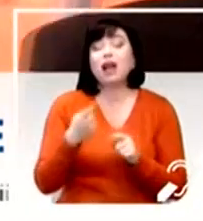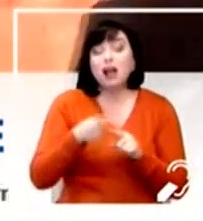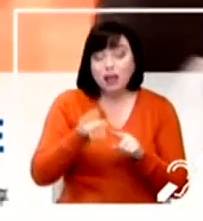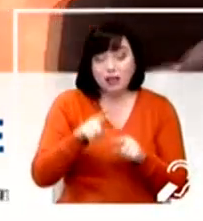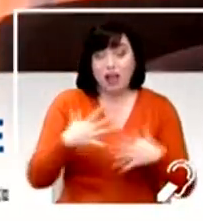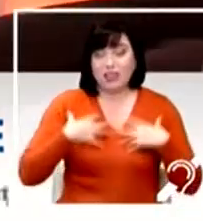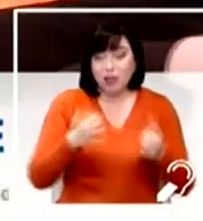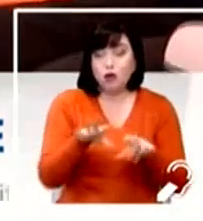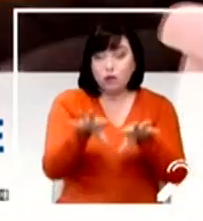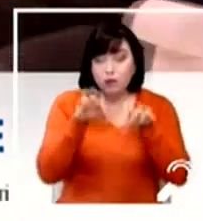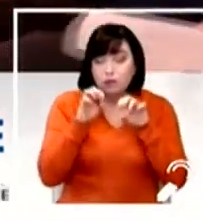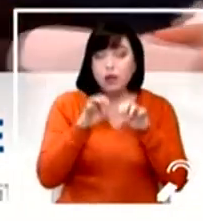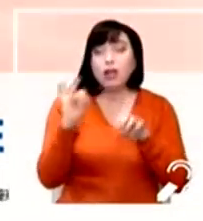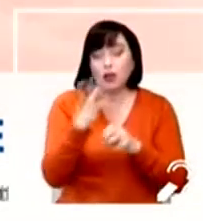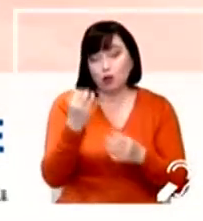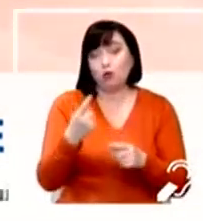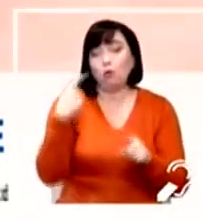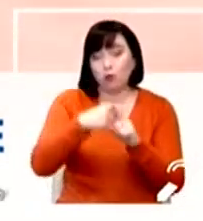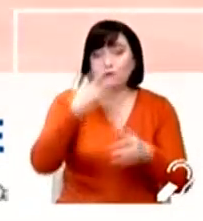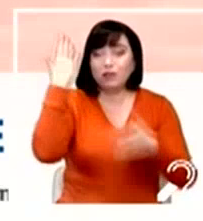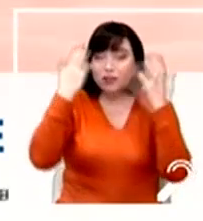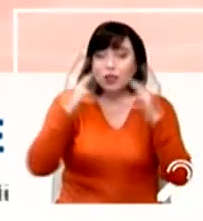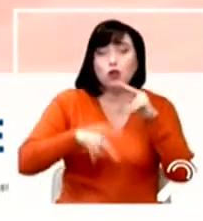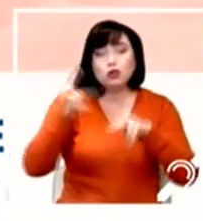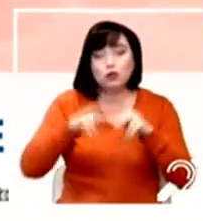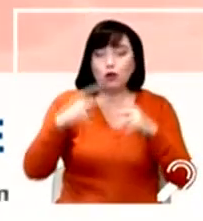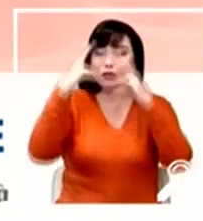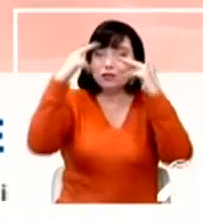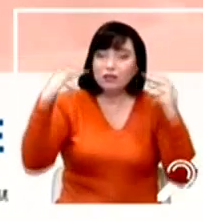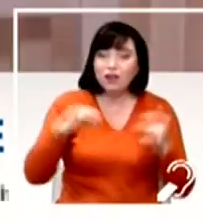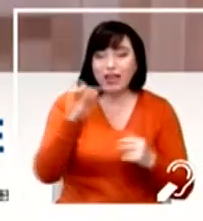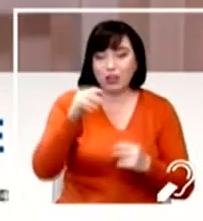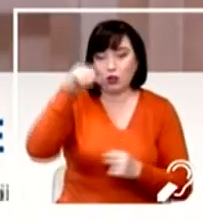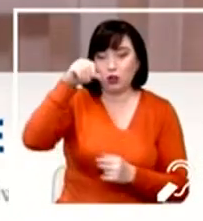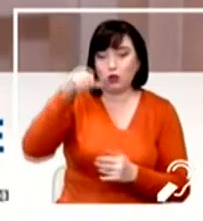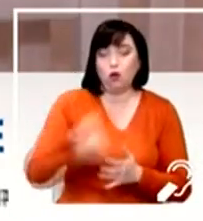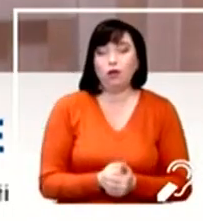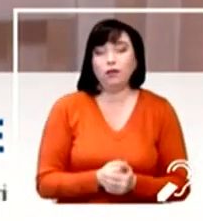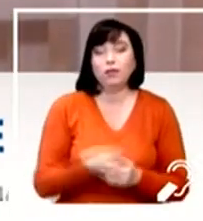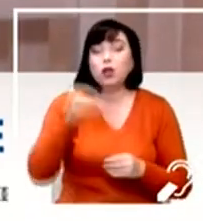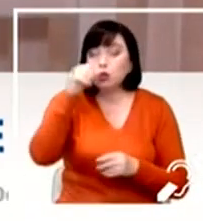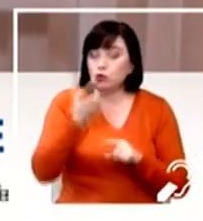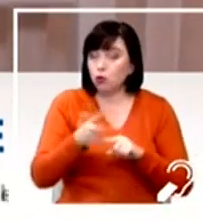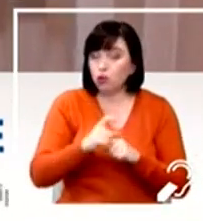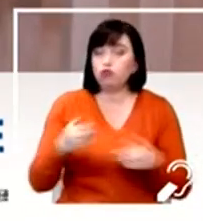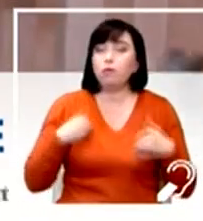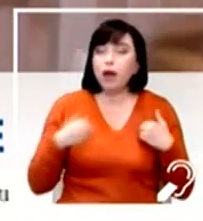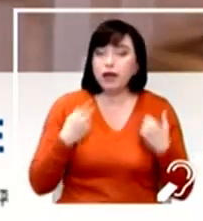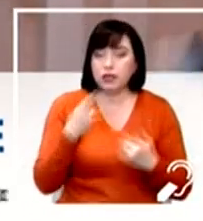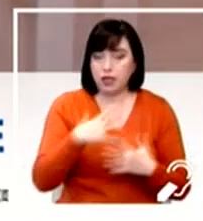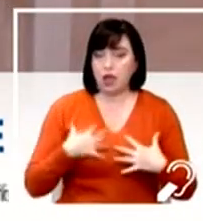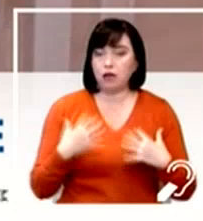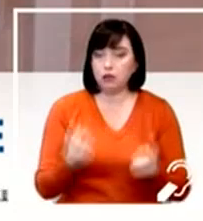de sănătate în sala albă, micuții se distrează și construiesc castele de sare. Sare este sănătoasă